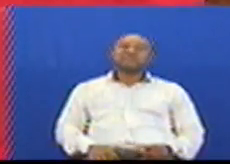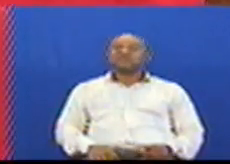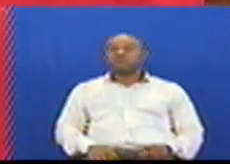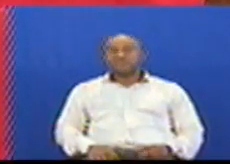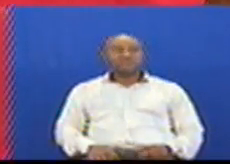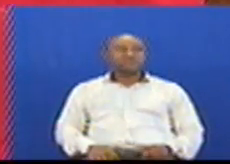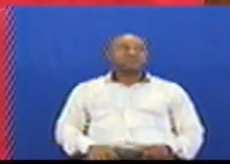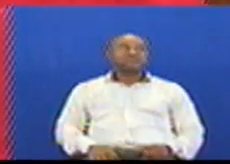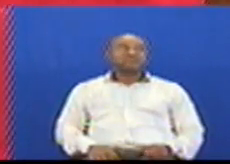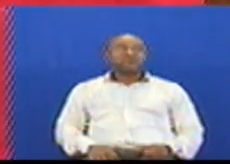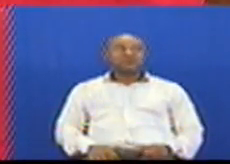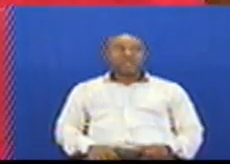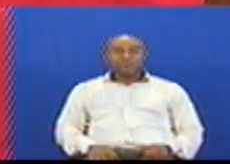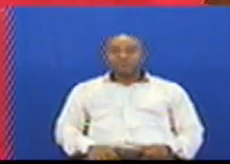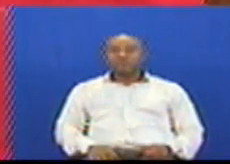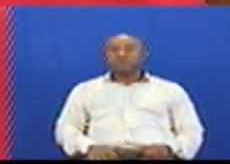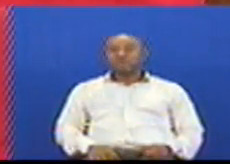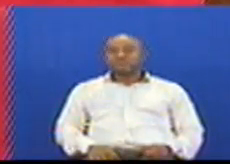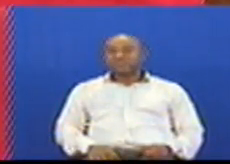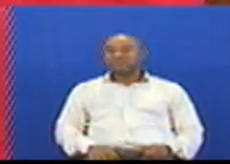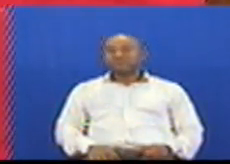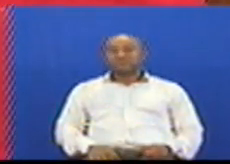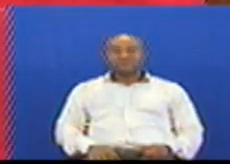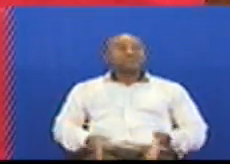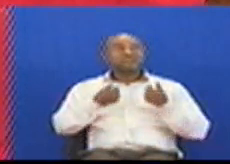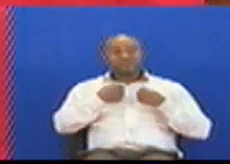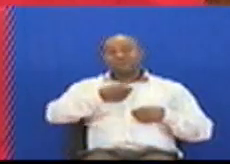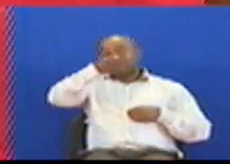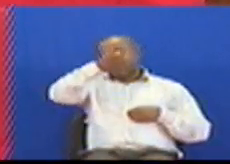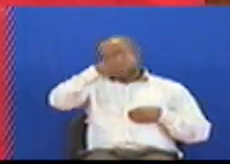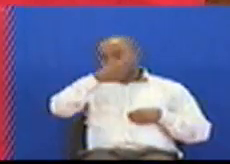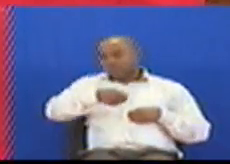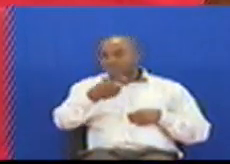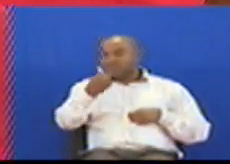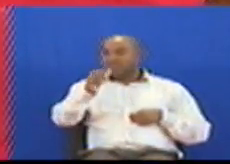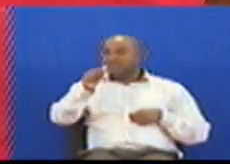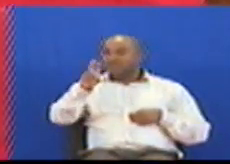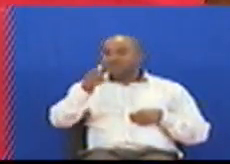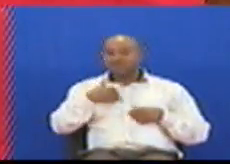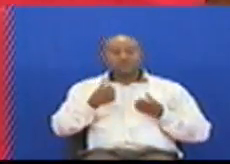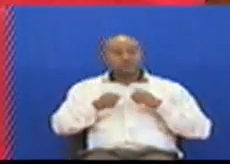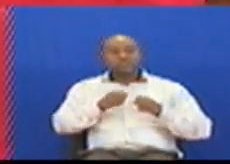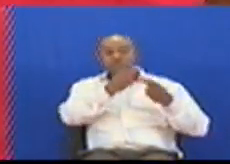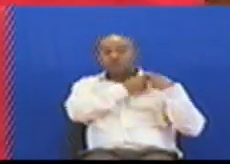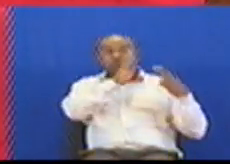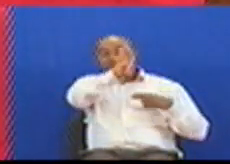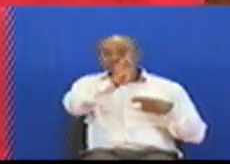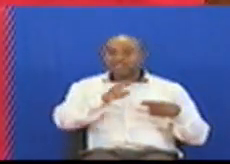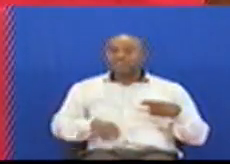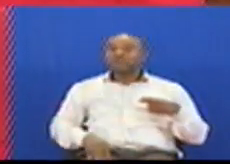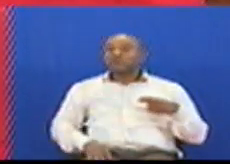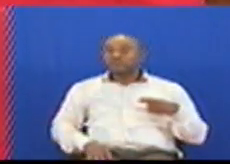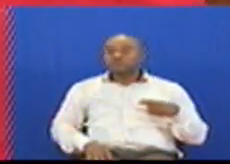Eneo la Tarura ambao wamechangia watu wengi. Ninawapongeza sana Tarura kwa namna wanavyotimiza wajibu wao, pamoja na kwamba pesa walizonazo ni kidogo